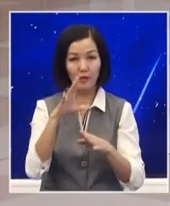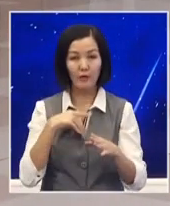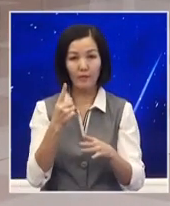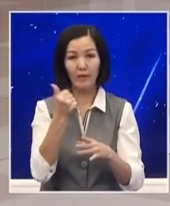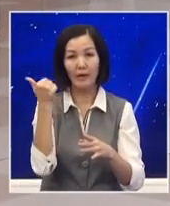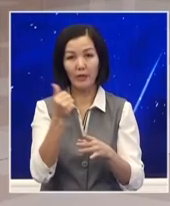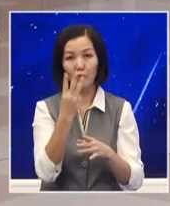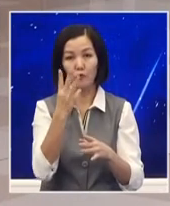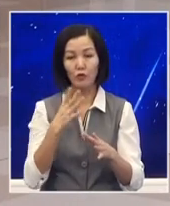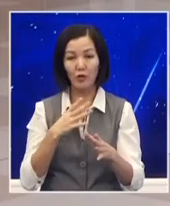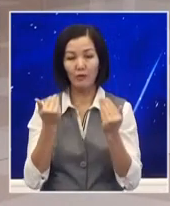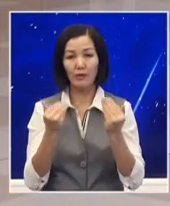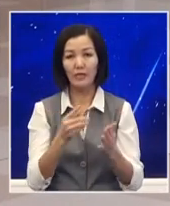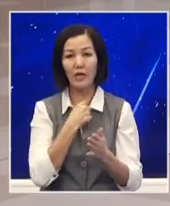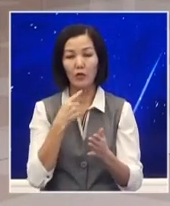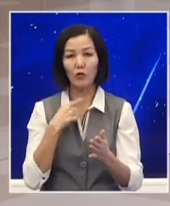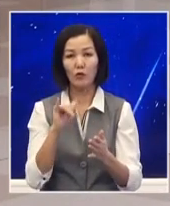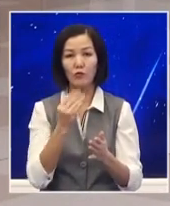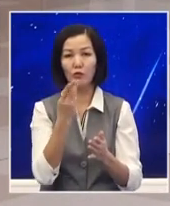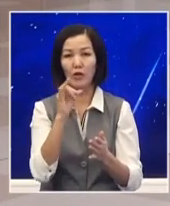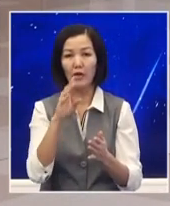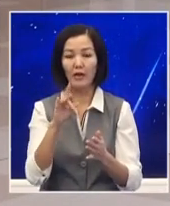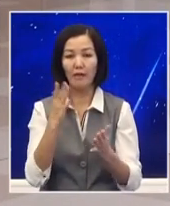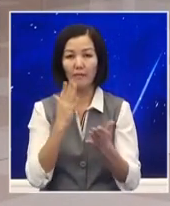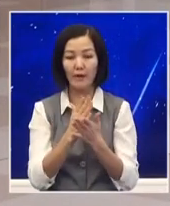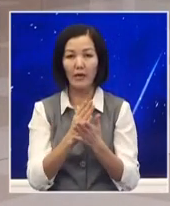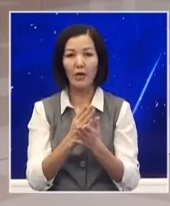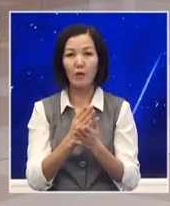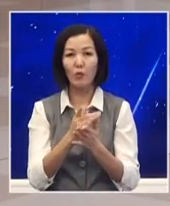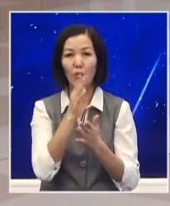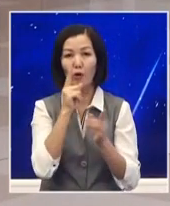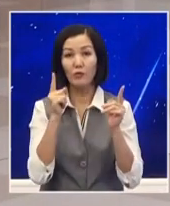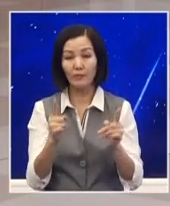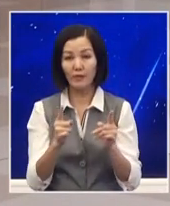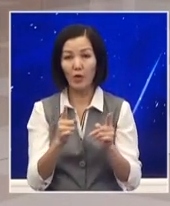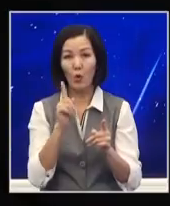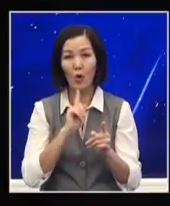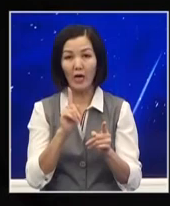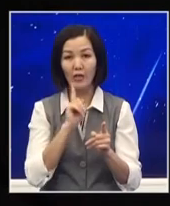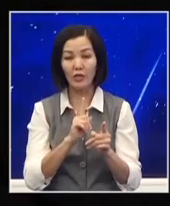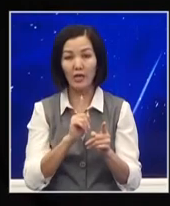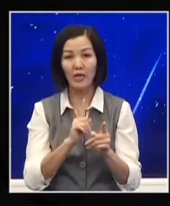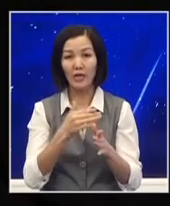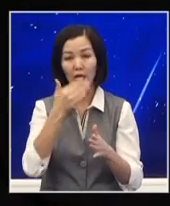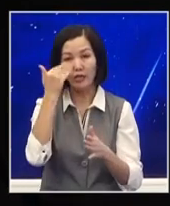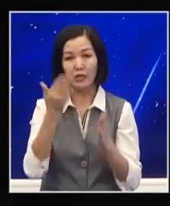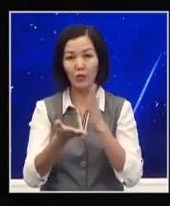рет ұшады. Сондай-ақ бізде Талдықорған Үшарал рейсі бар. Бұл маусымдық рейстер. Негізгі жолаушылар ағыны жазда. Өткен жазда күніне